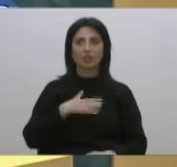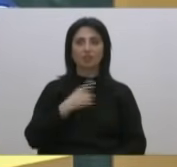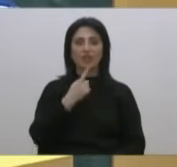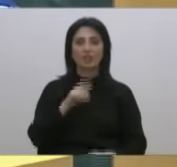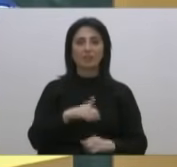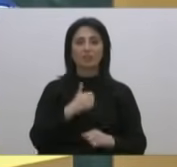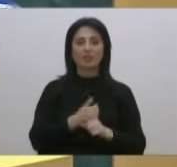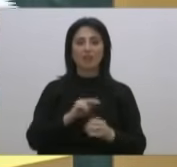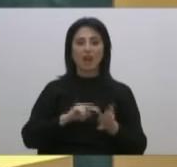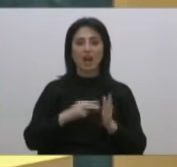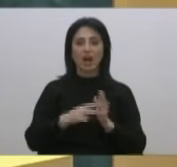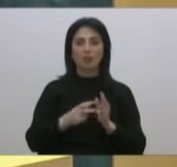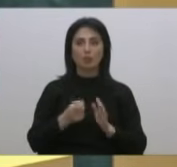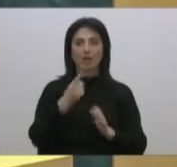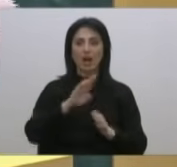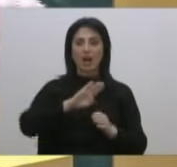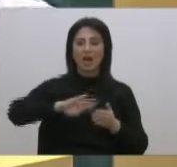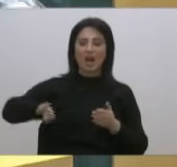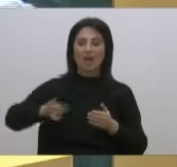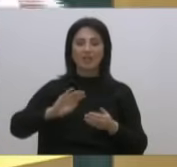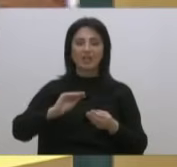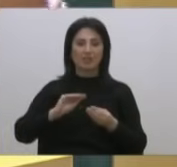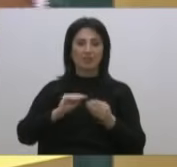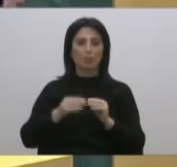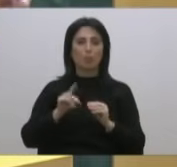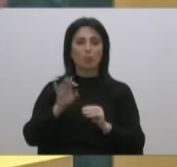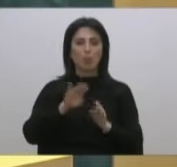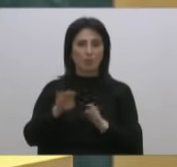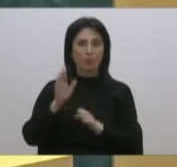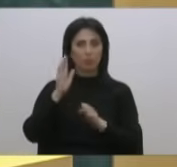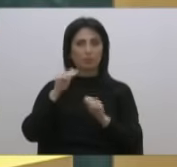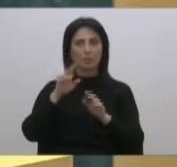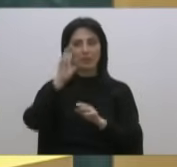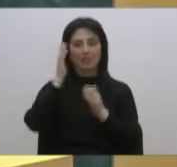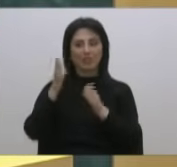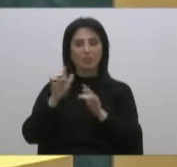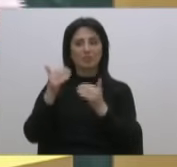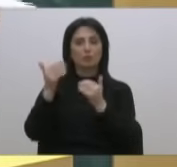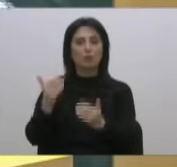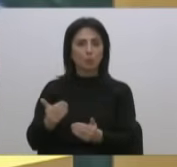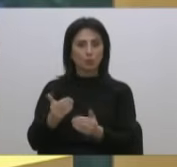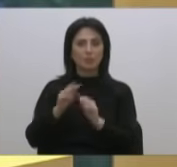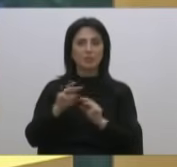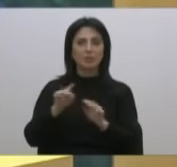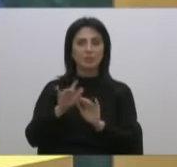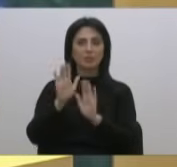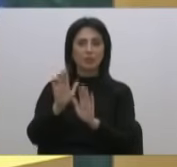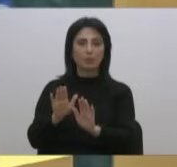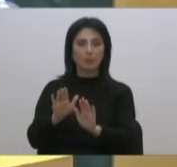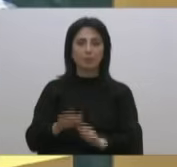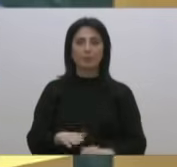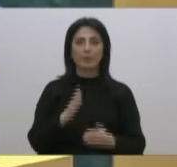ჩვენი ერთ-ერთი უმთავრესი ამოცანა, გარდა იმ პრობლემების გადაჭრისა, რაც დაკავშირებულია კონკრეტულად მთავრობის საქმიანობასთან, სამინისტროების